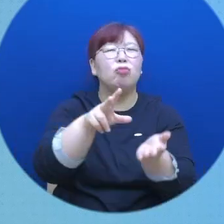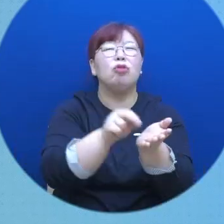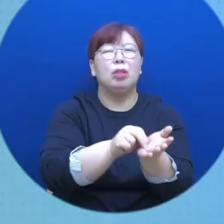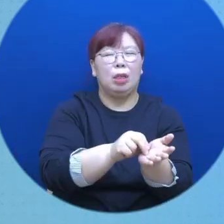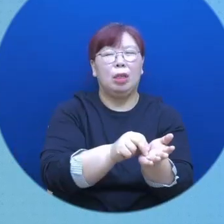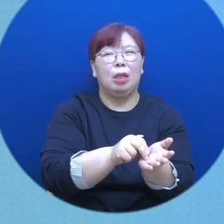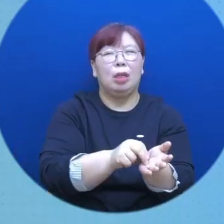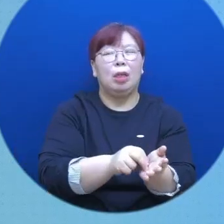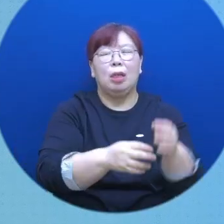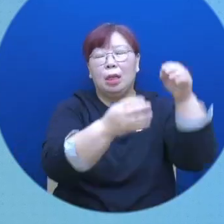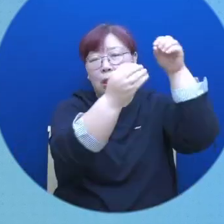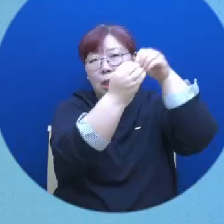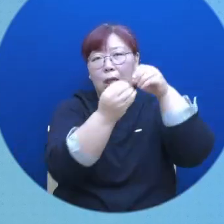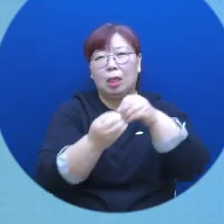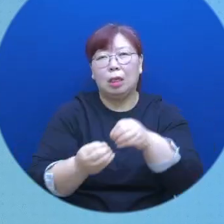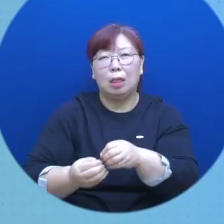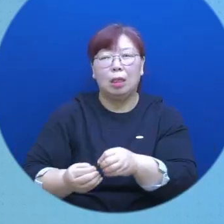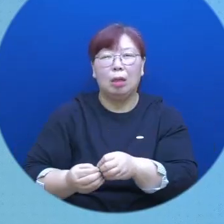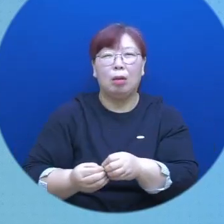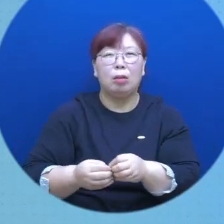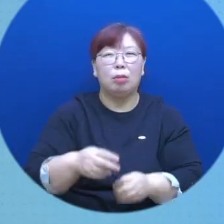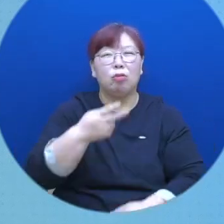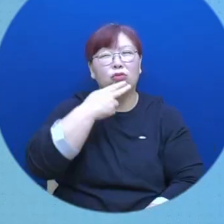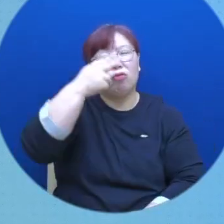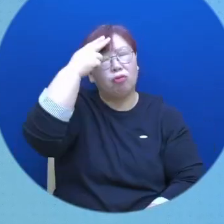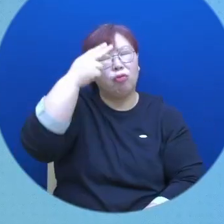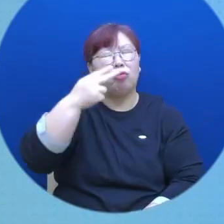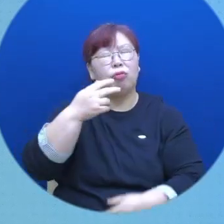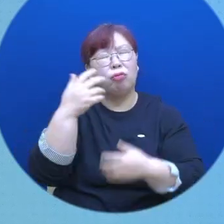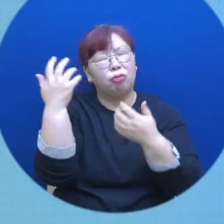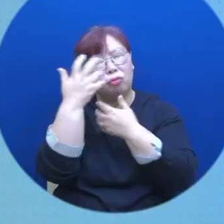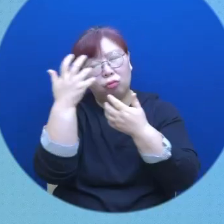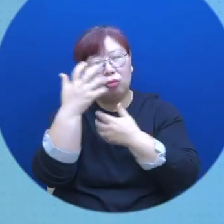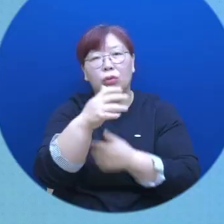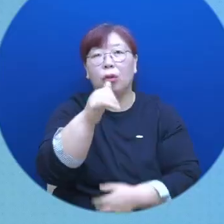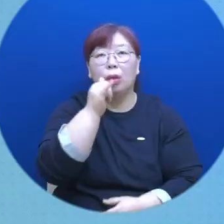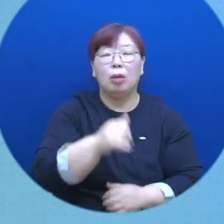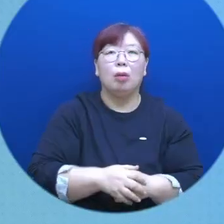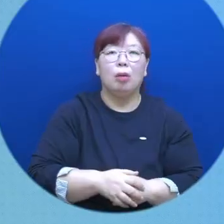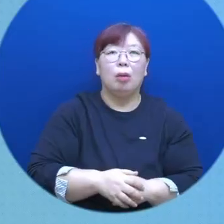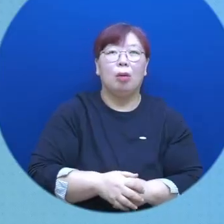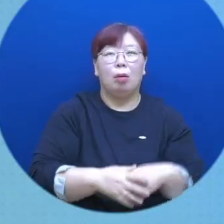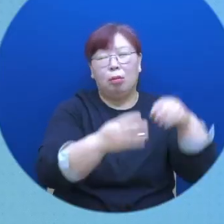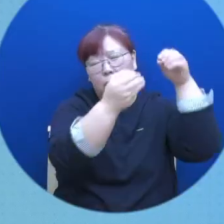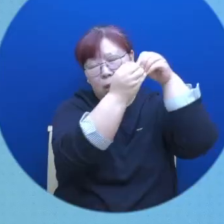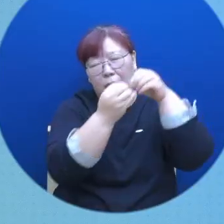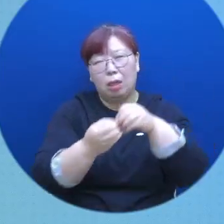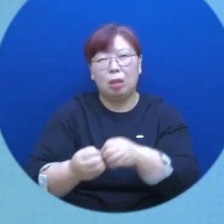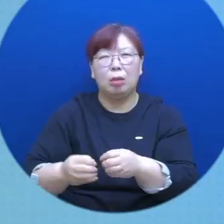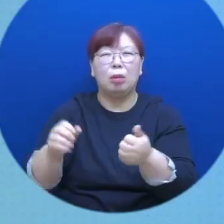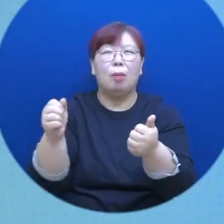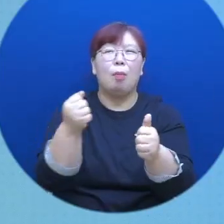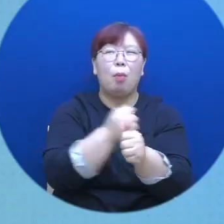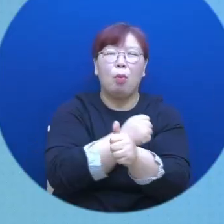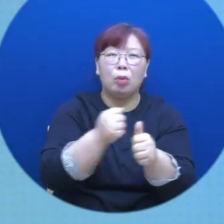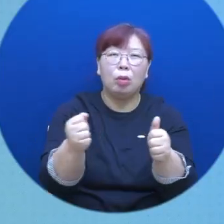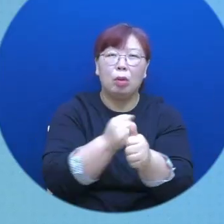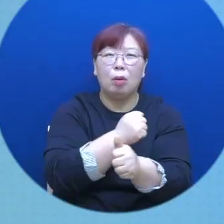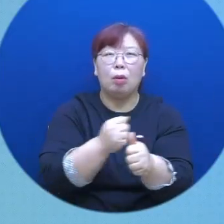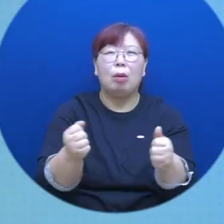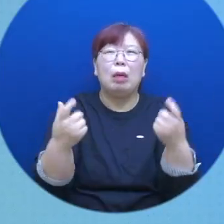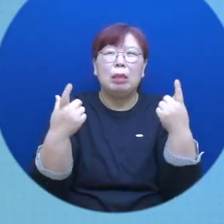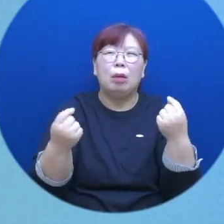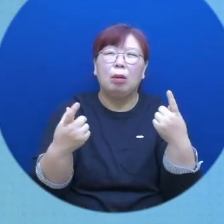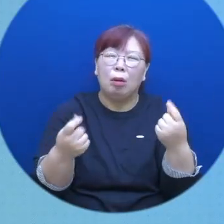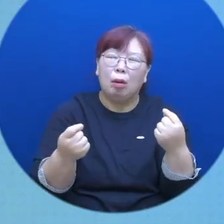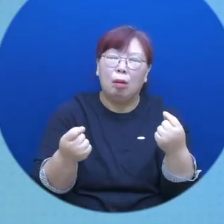가난, 대를 이어 알코올 중독, 대를 이어 폭력에 시달리는 그런 지옥과